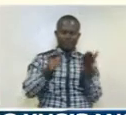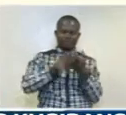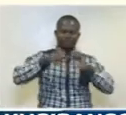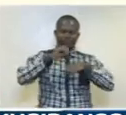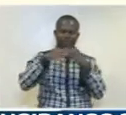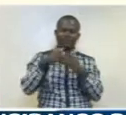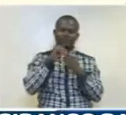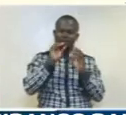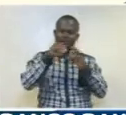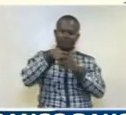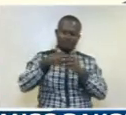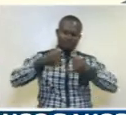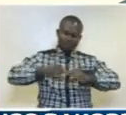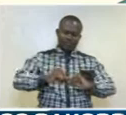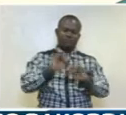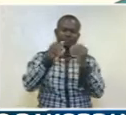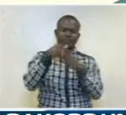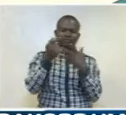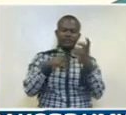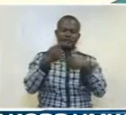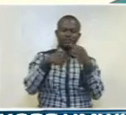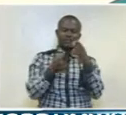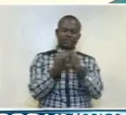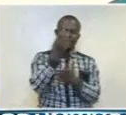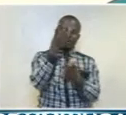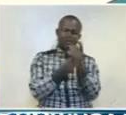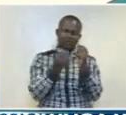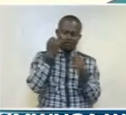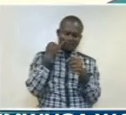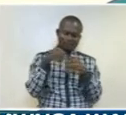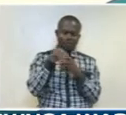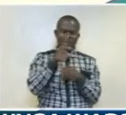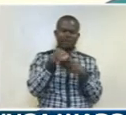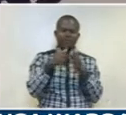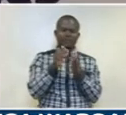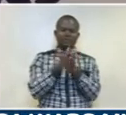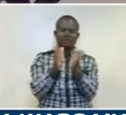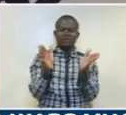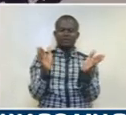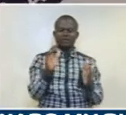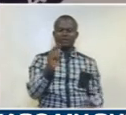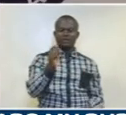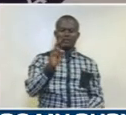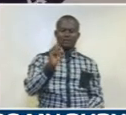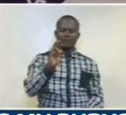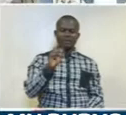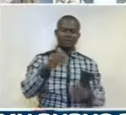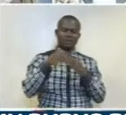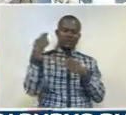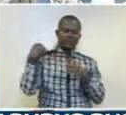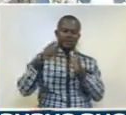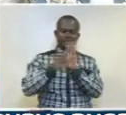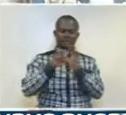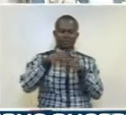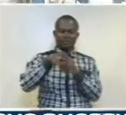masezerano bititabiriye kuyashyira mu bikorwa, ibintu bikomeje guteza igihombo gikomeye umugabane wa Afurika muri rusange. Karemera Boni, umuyobozi ushinzwe amategeko mu